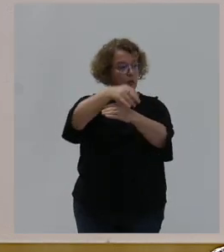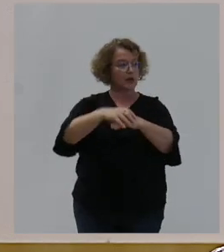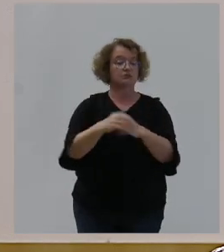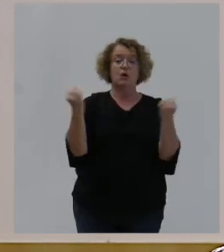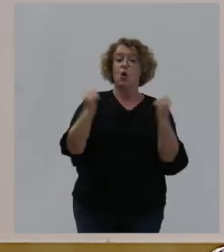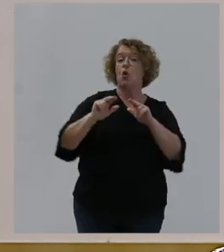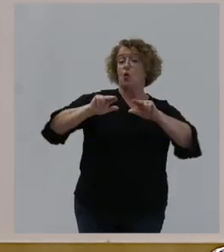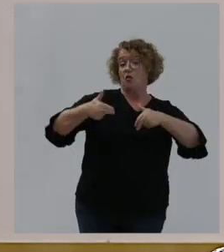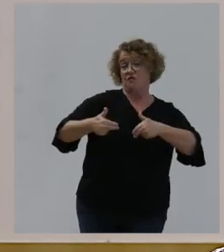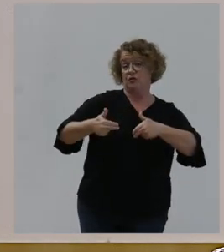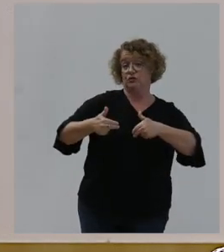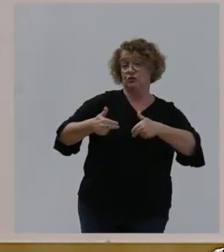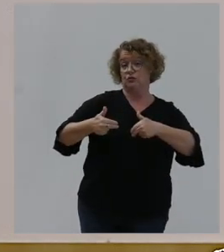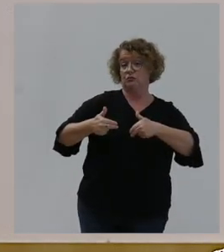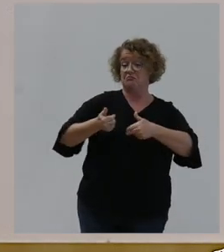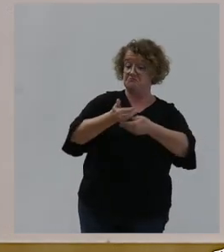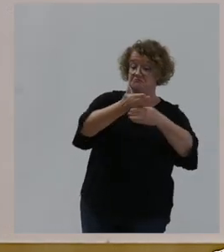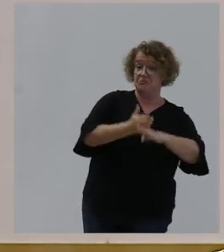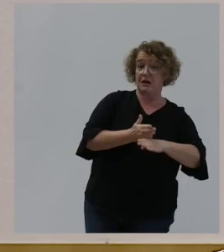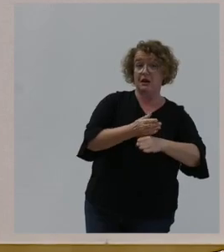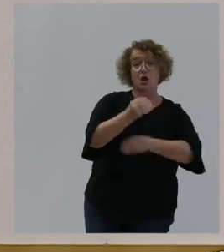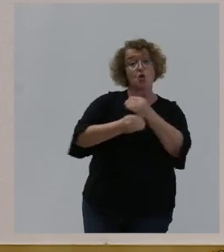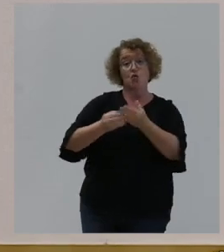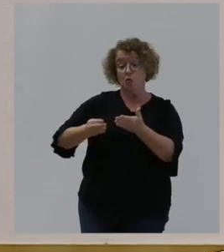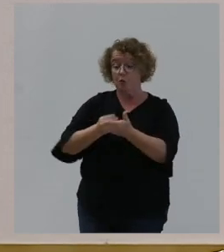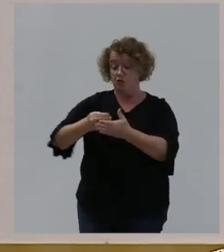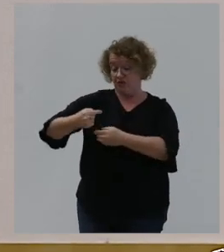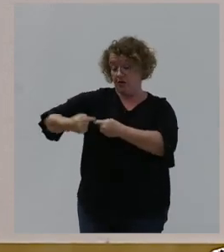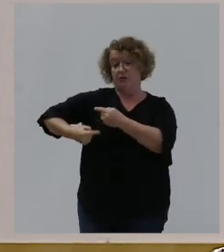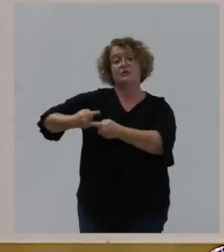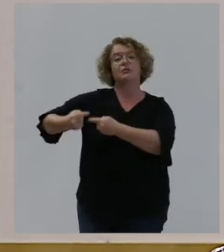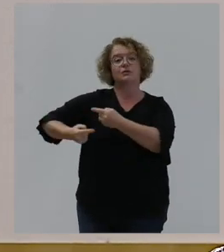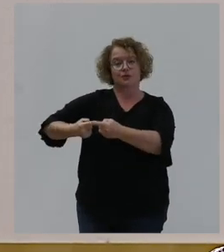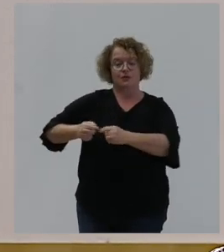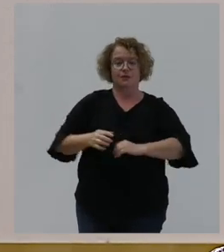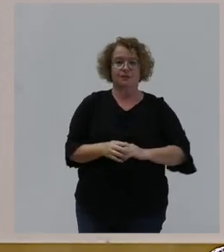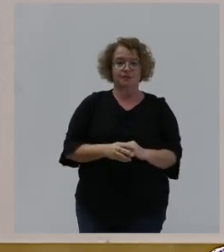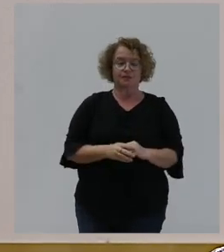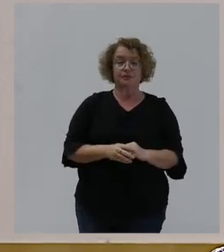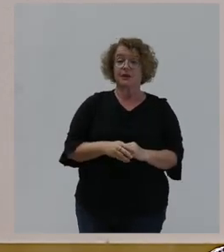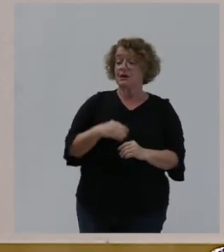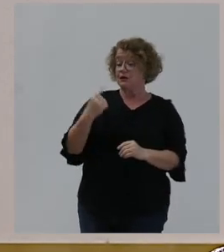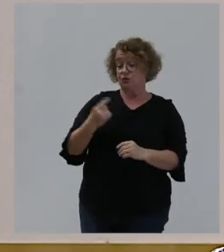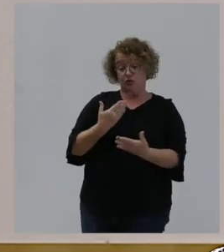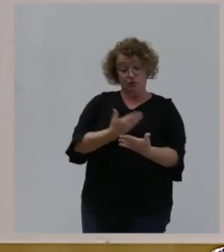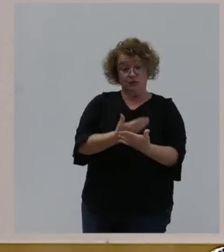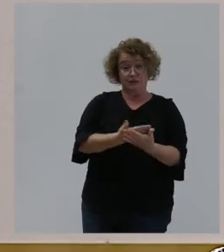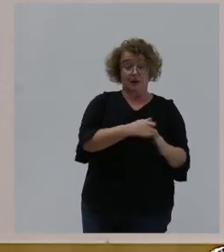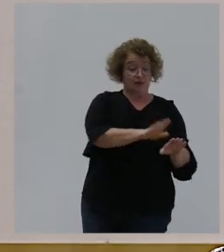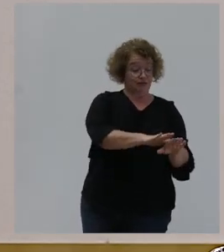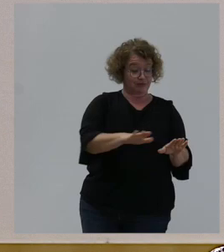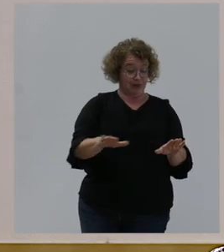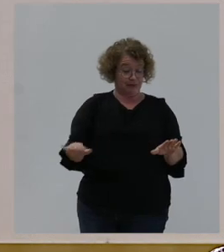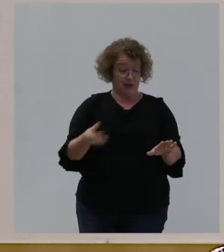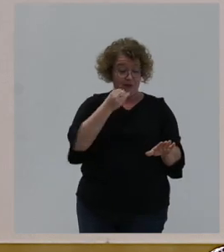soit sont signées, soit sont en projet, et à chaque fois donnent des opportunités à nos personnels